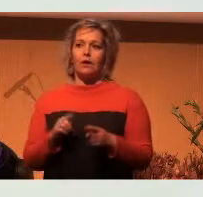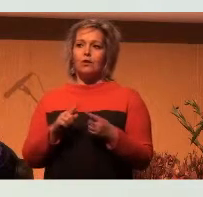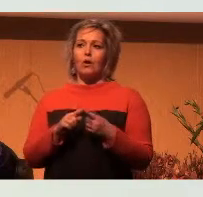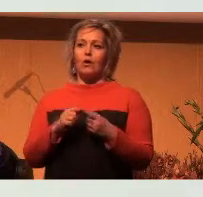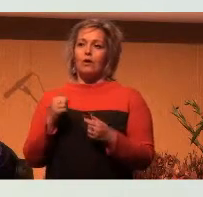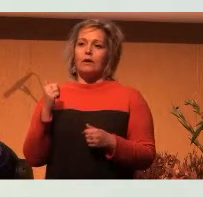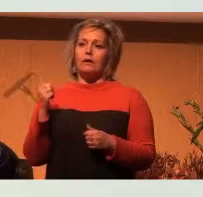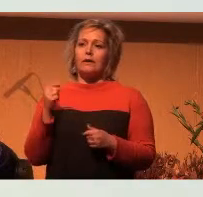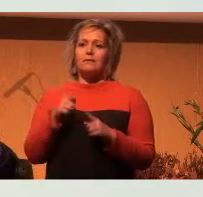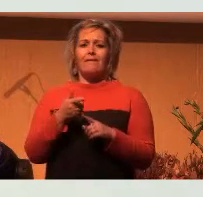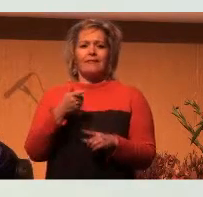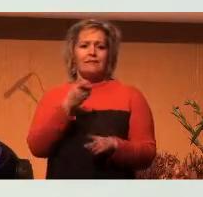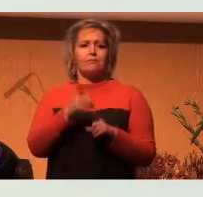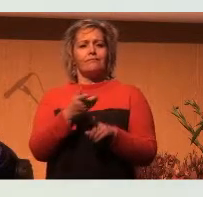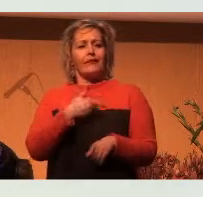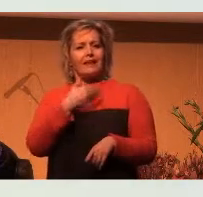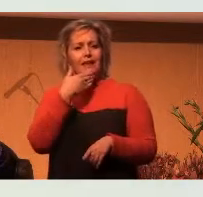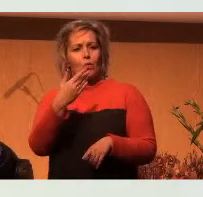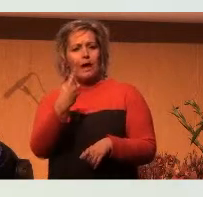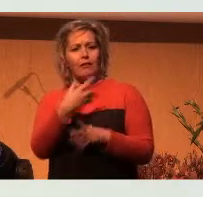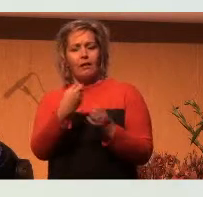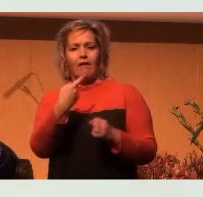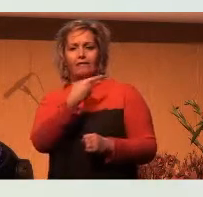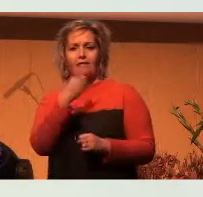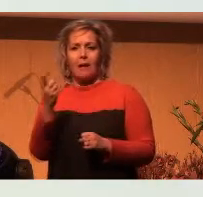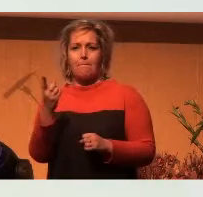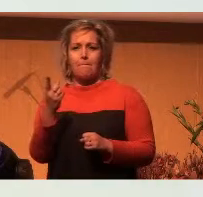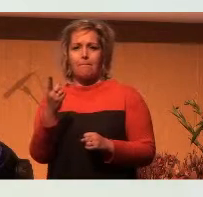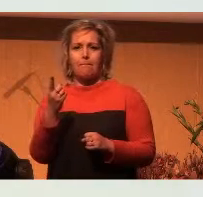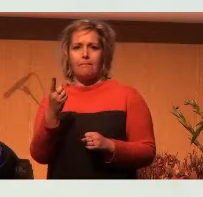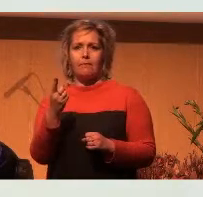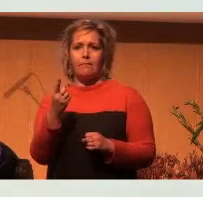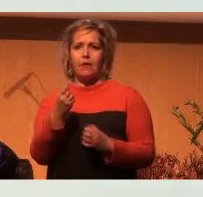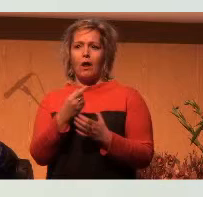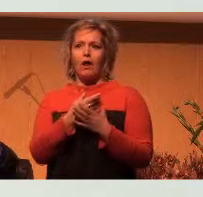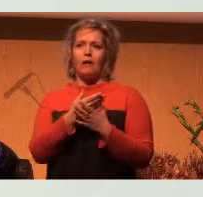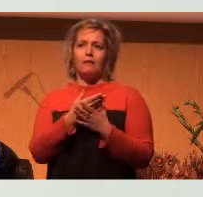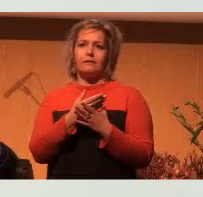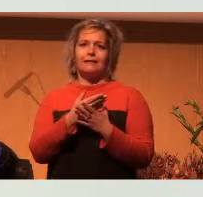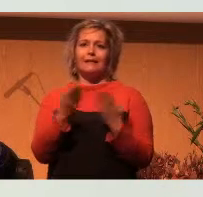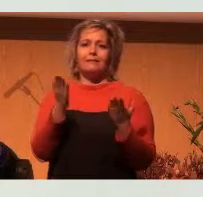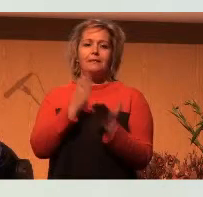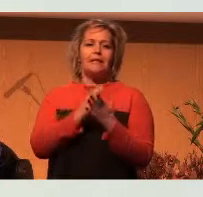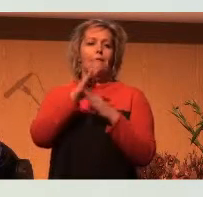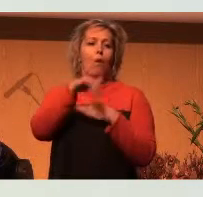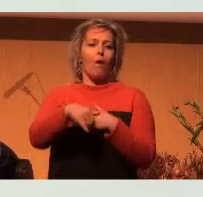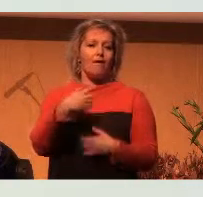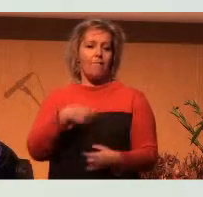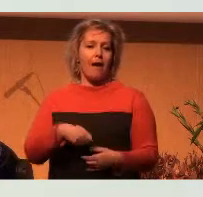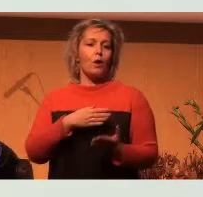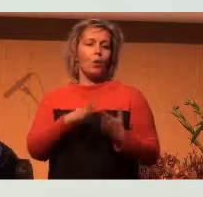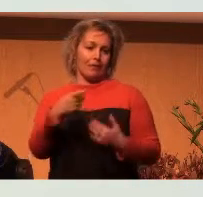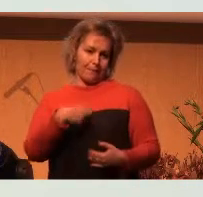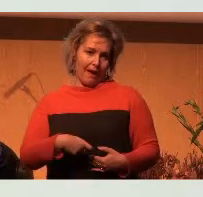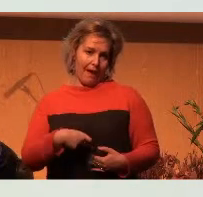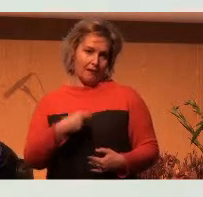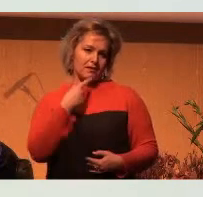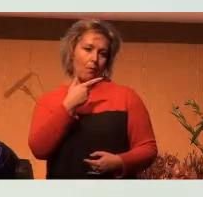som er veldig gode. Et av dem er «No decision about me without me».